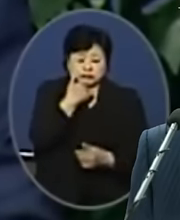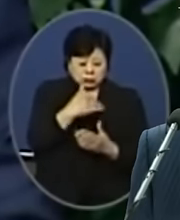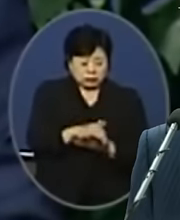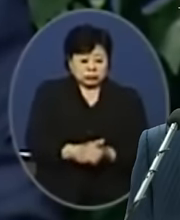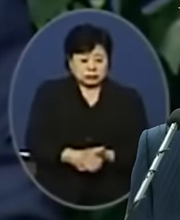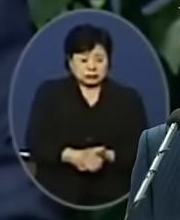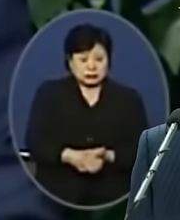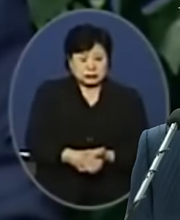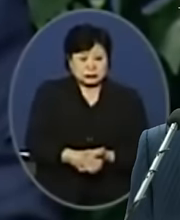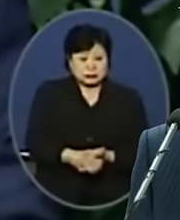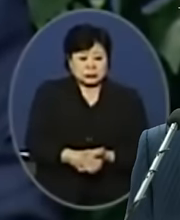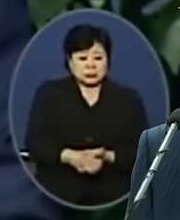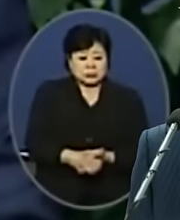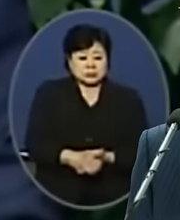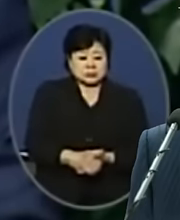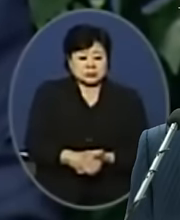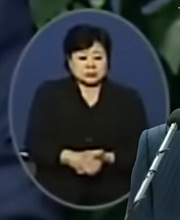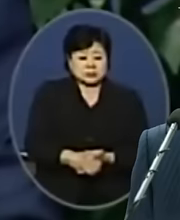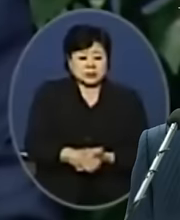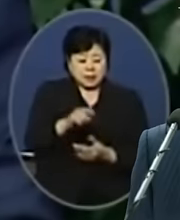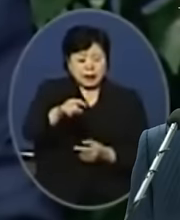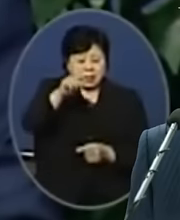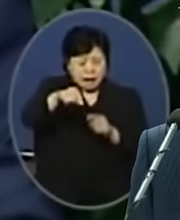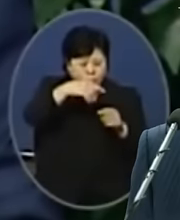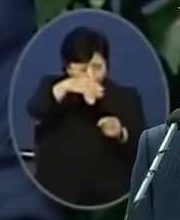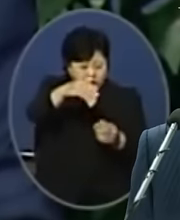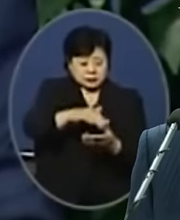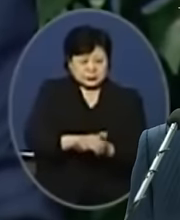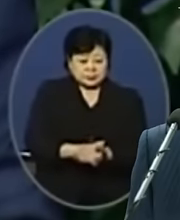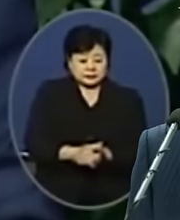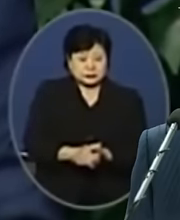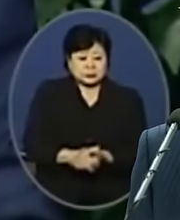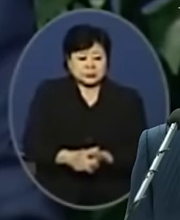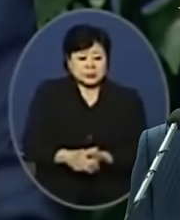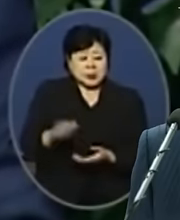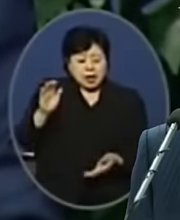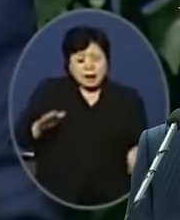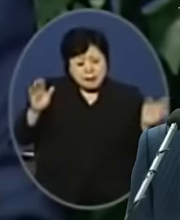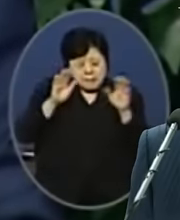되리냐. 저녁에 밖으로 나오라. 그래, 저녁에